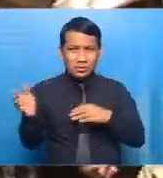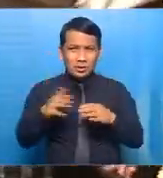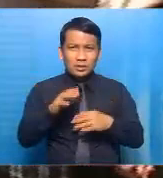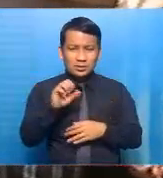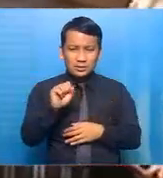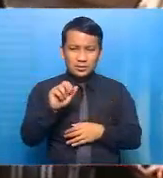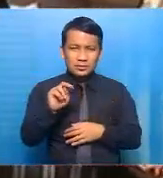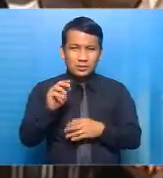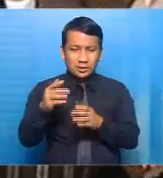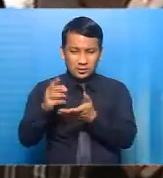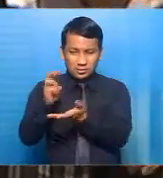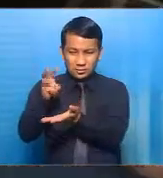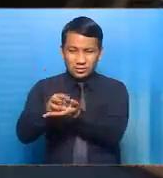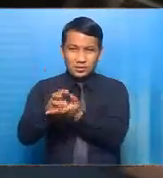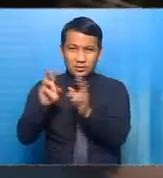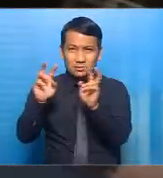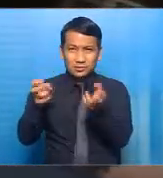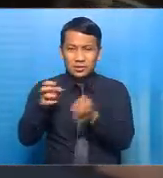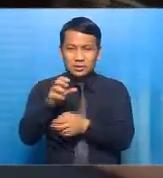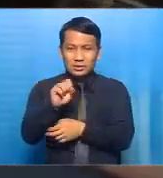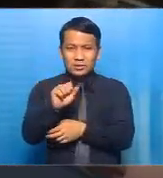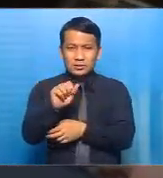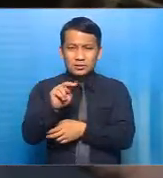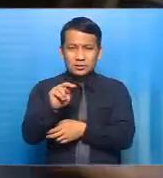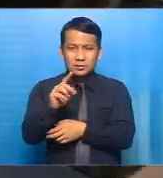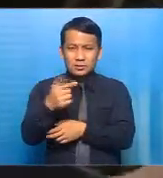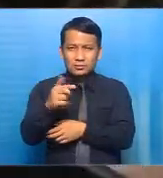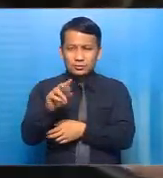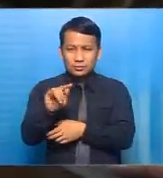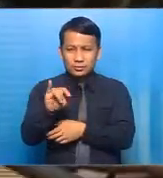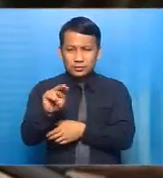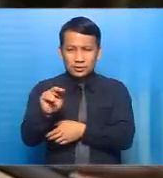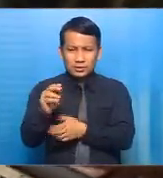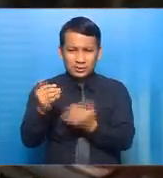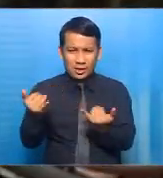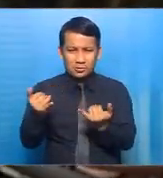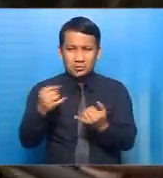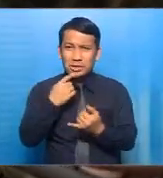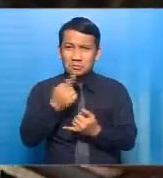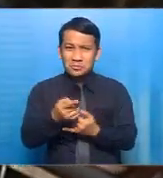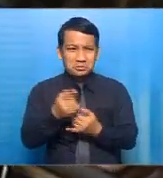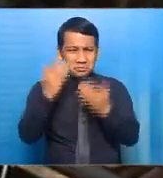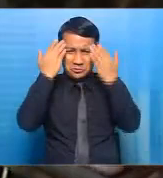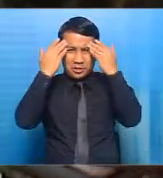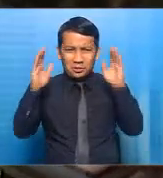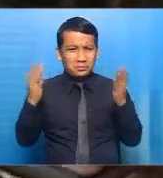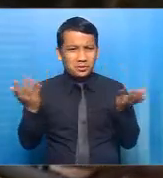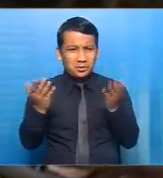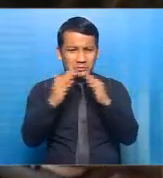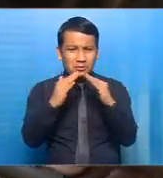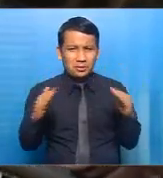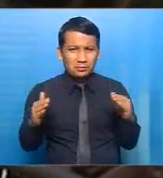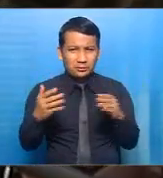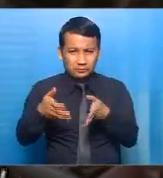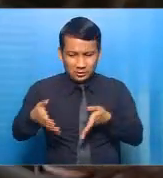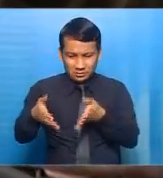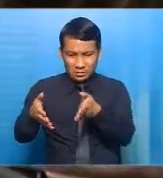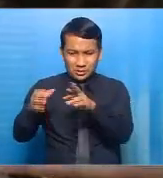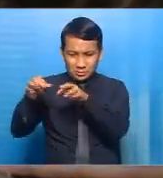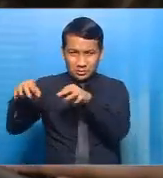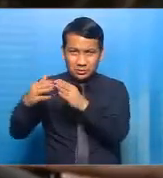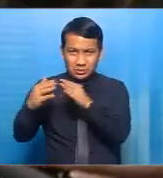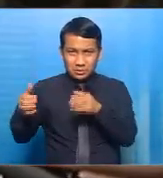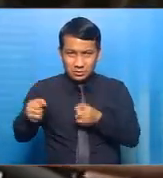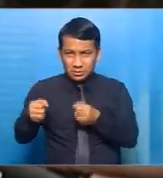ng San Agustin. Hindi ko po alam saan na kami titira. Sa ngayon po, dito na lang kami sa gilid ng